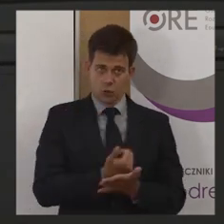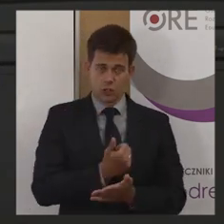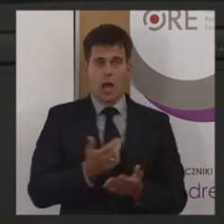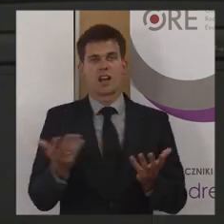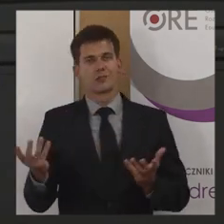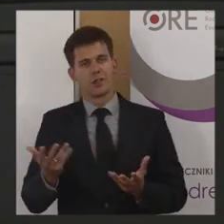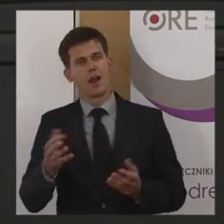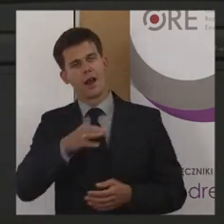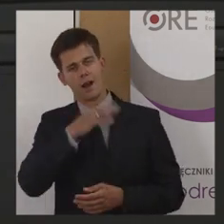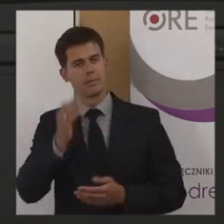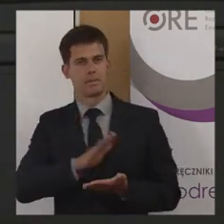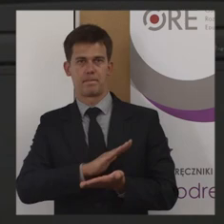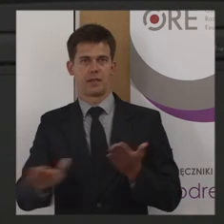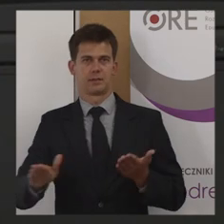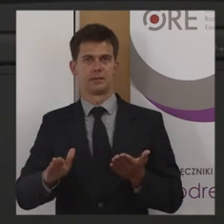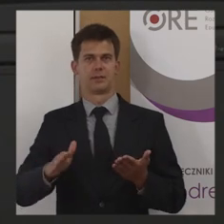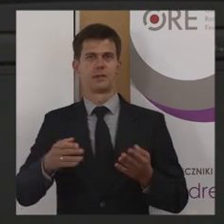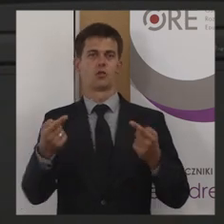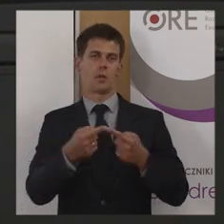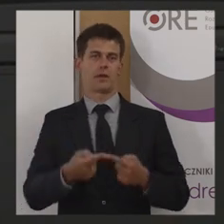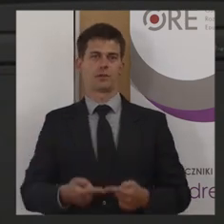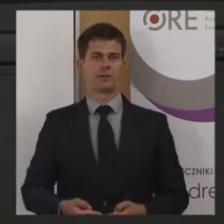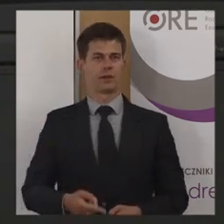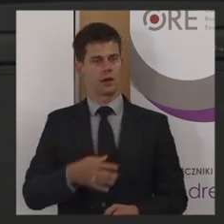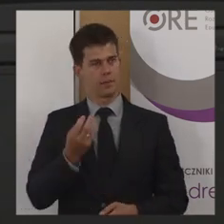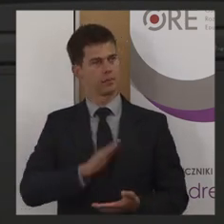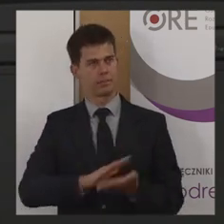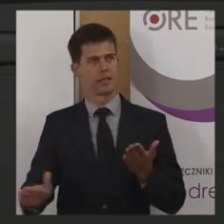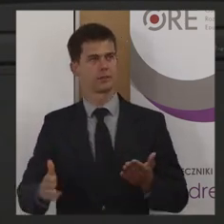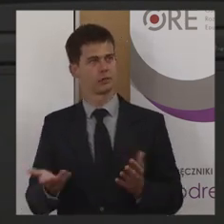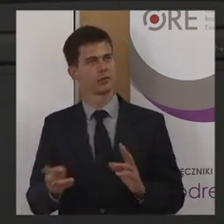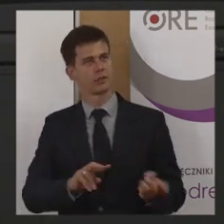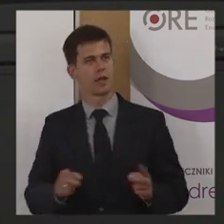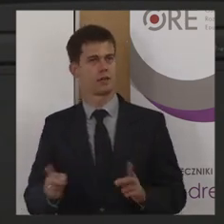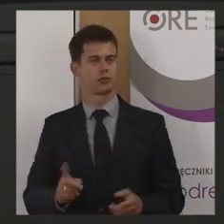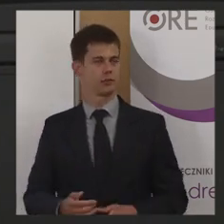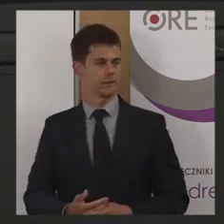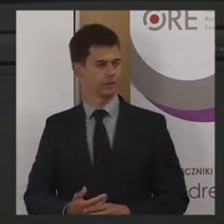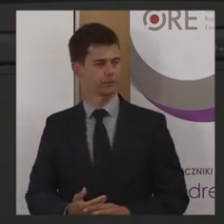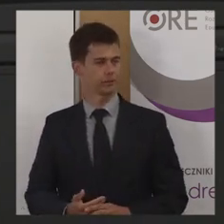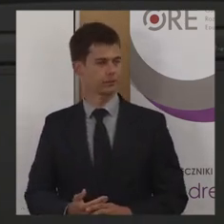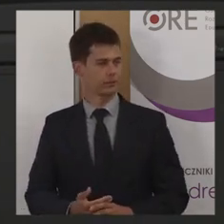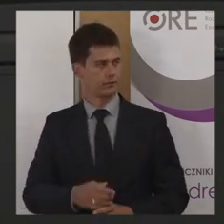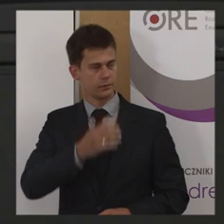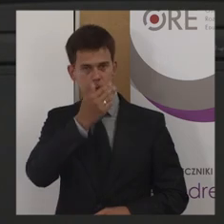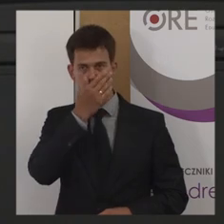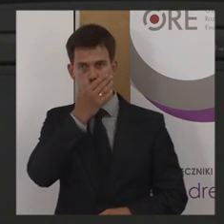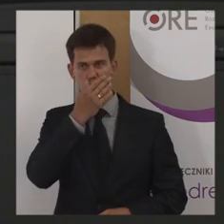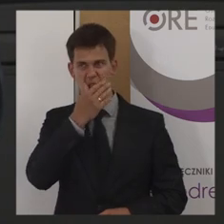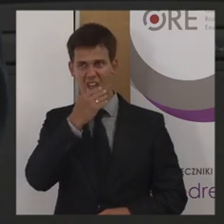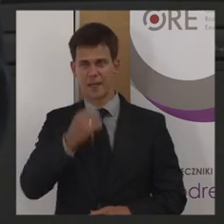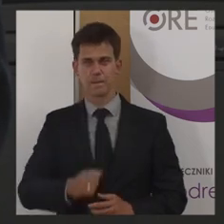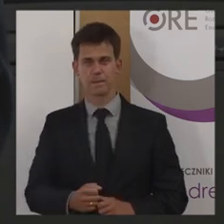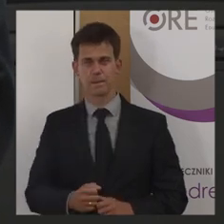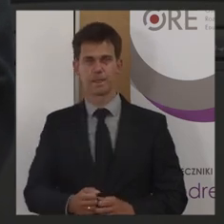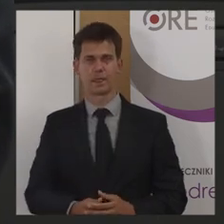niszy, gdzie jednak no, musimy wykorzystać nieco inne metody pracy, czy nieco inną adaptację dla dziecka, na